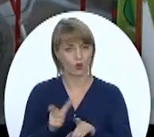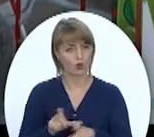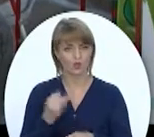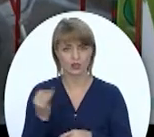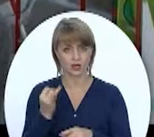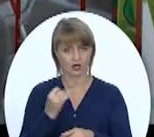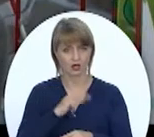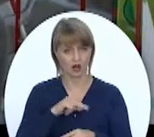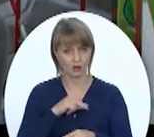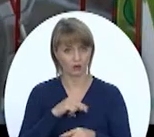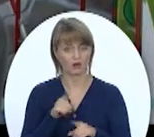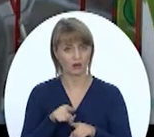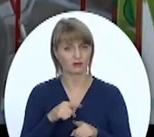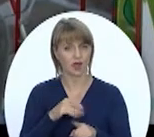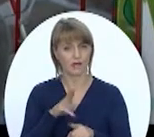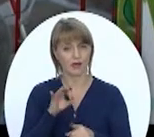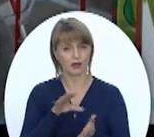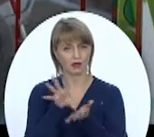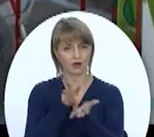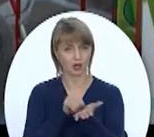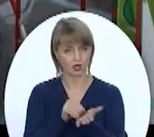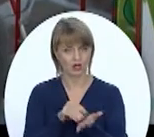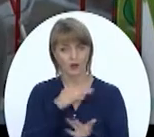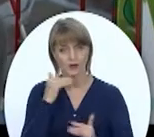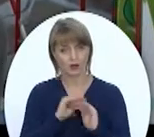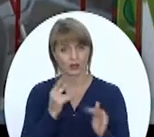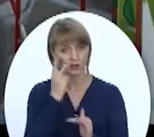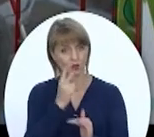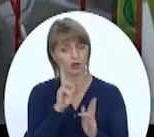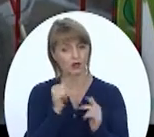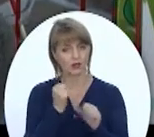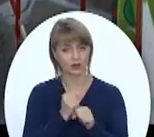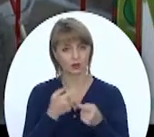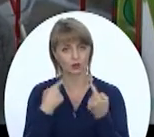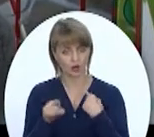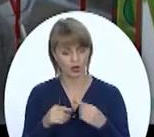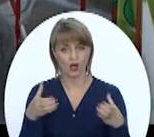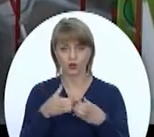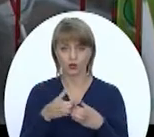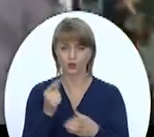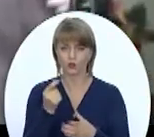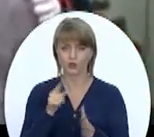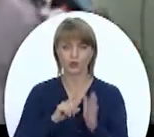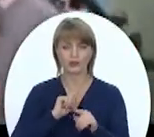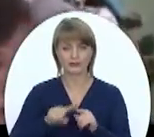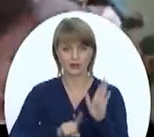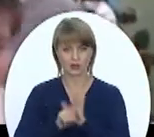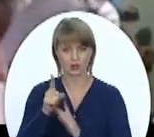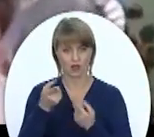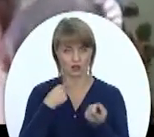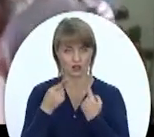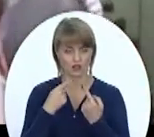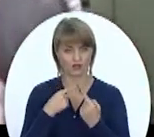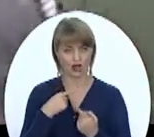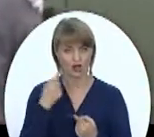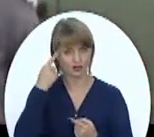работать, то есть на методе подражания. То есть многие дети смотрят, как делают другие. В группах чуть быстрее запускаются речевые навыки. У нас